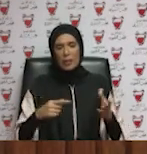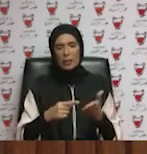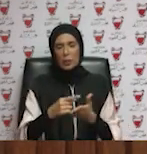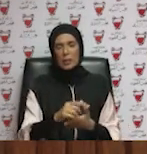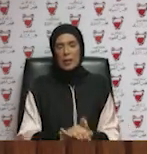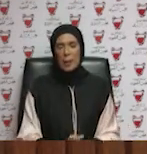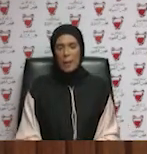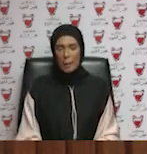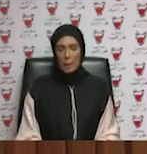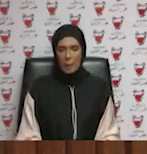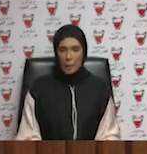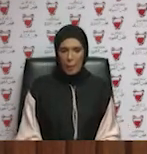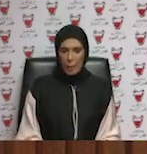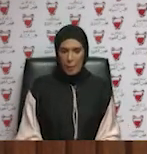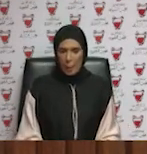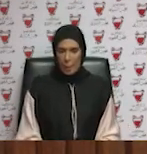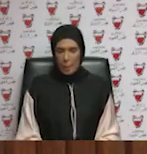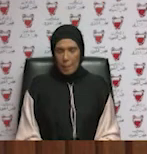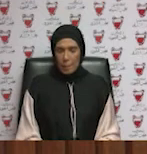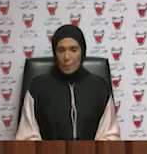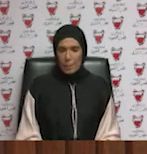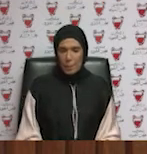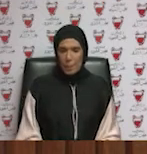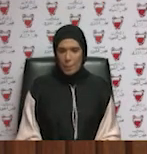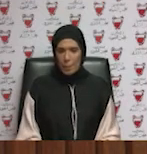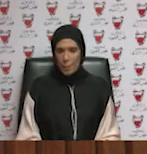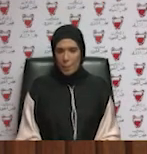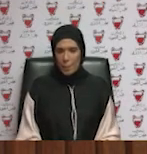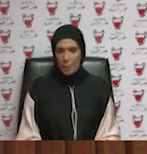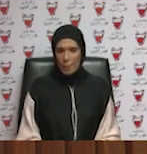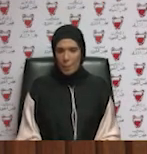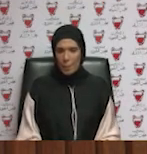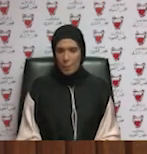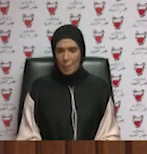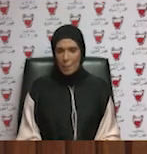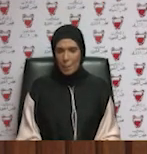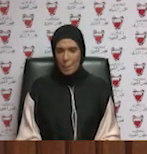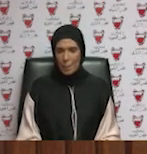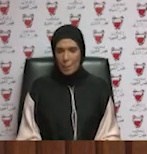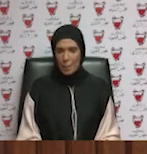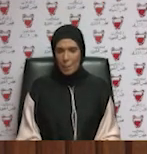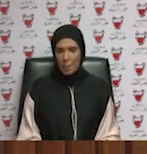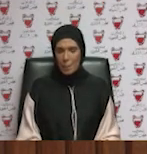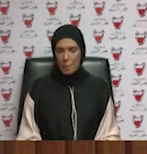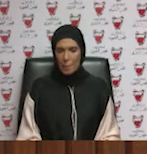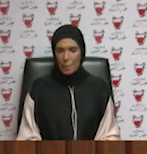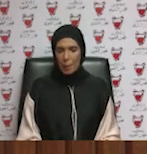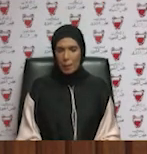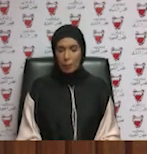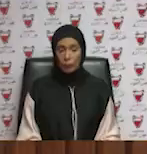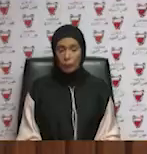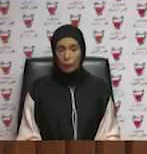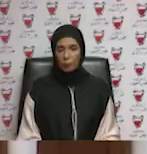تفضل. طال عمرك استفسرت وأجابك سعادة المستشار، بينت لك دلالة أظن